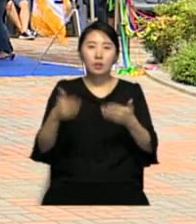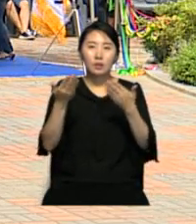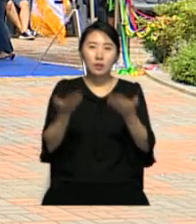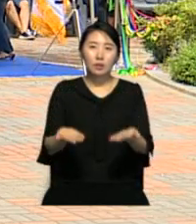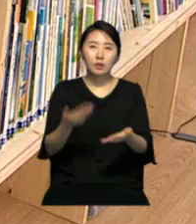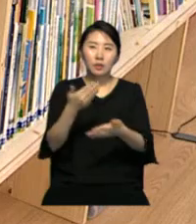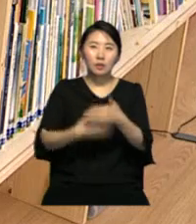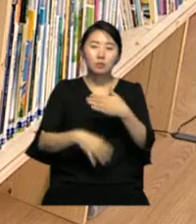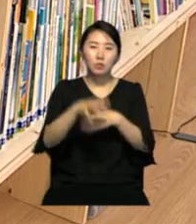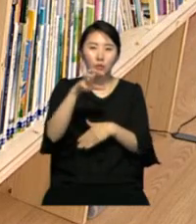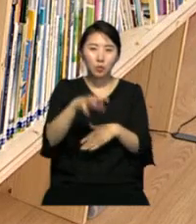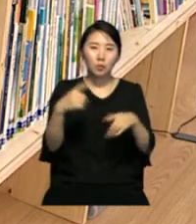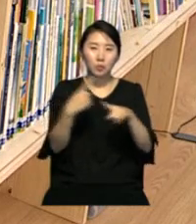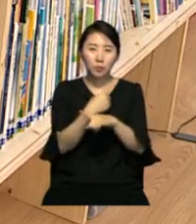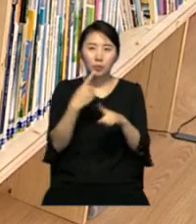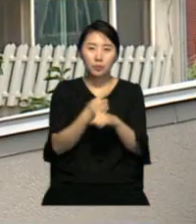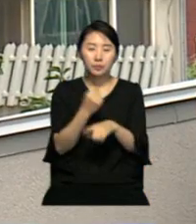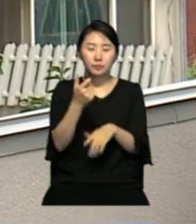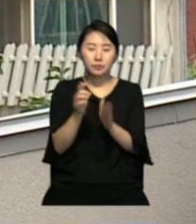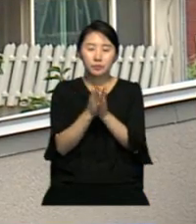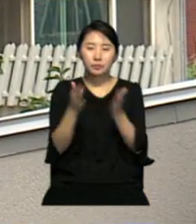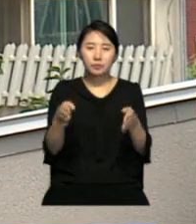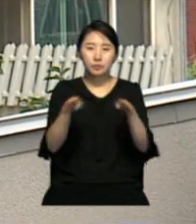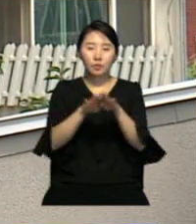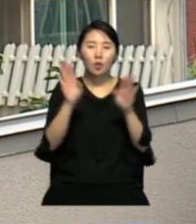공간의 탈바꿈, 작은 도서관 덕에